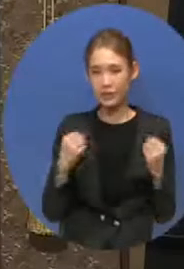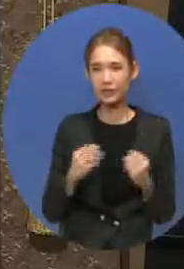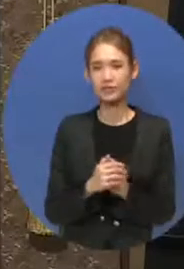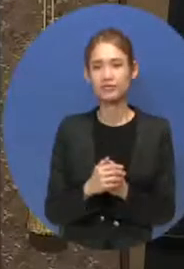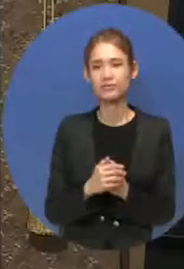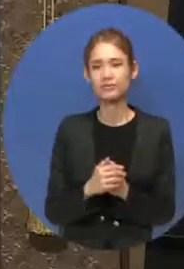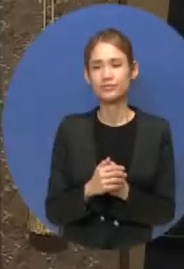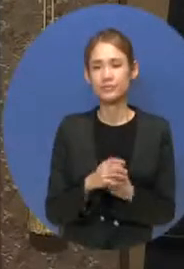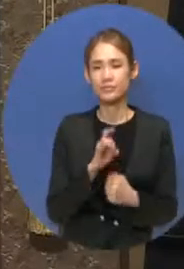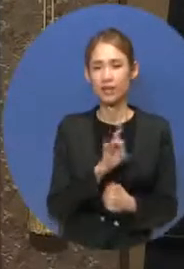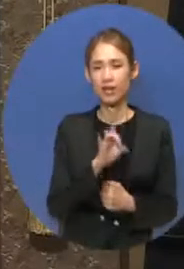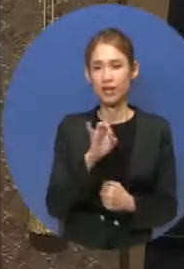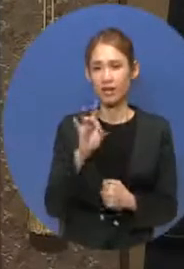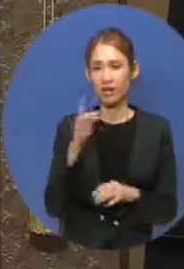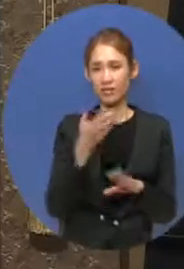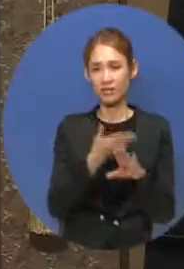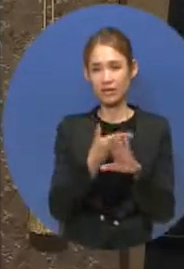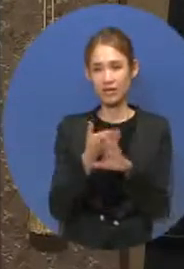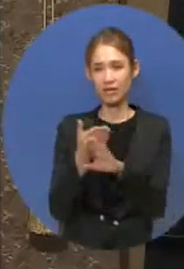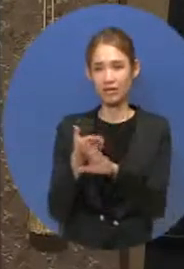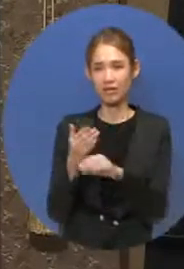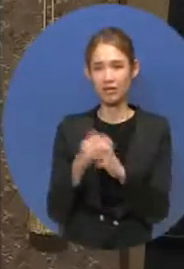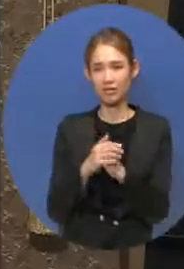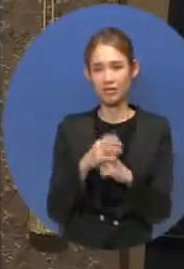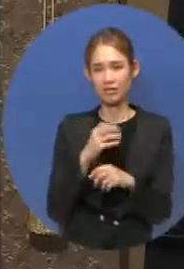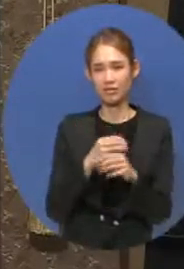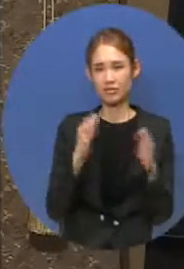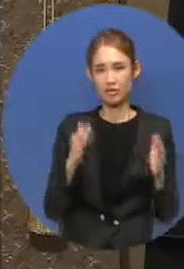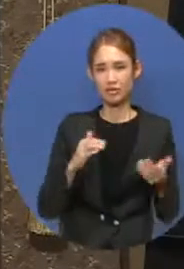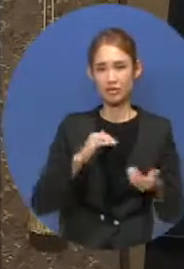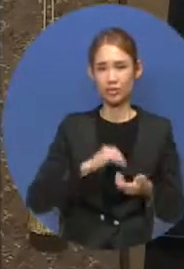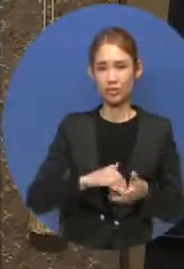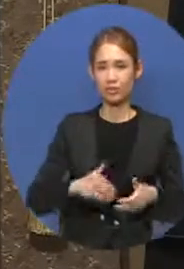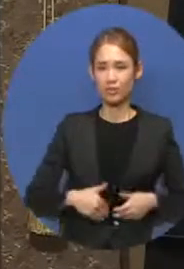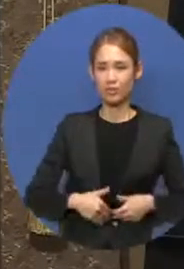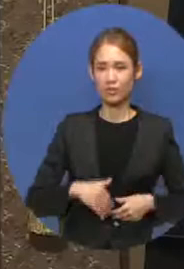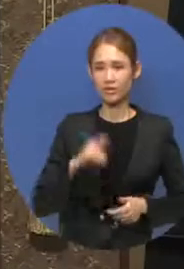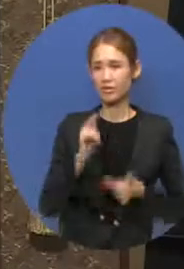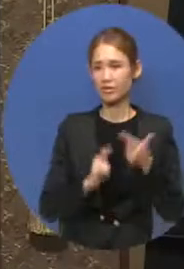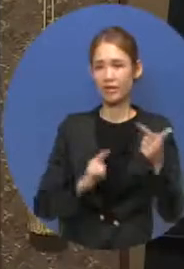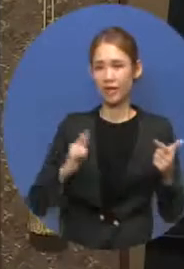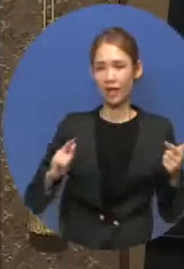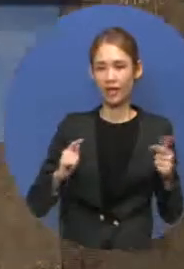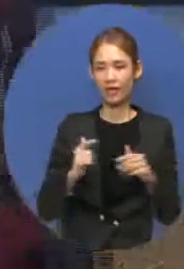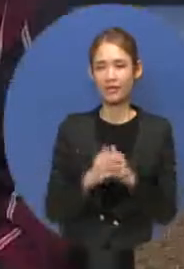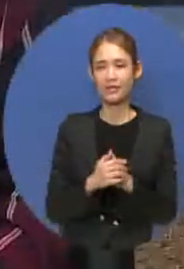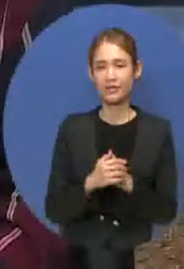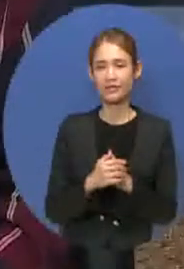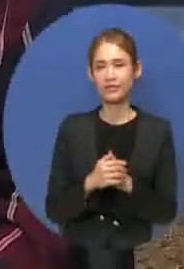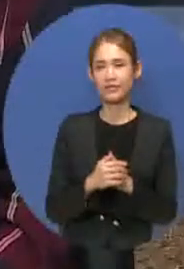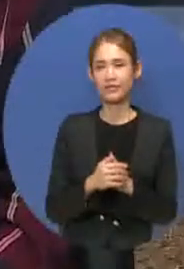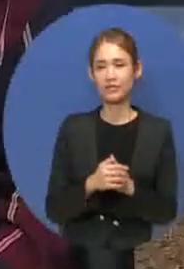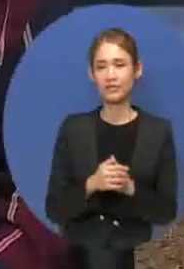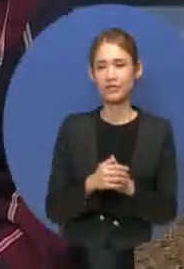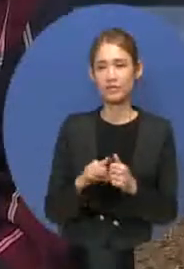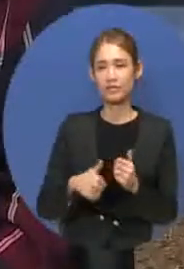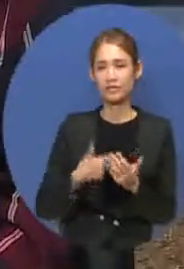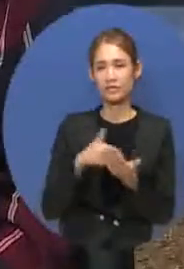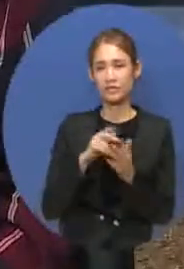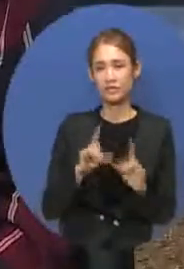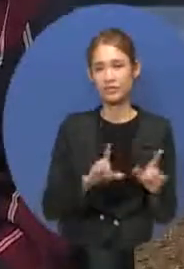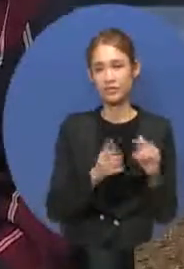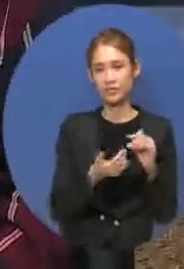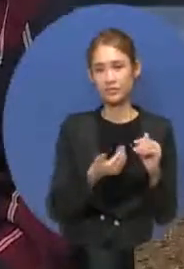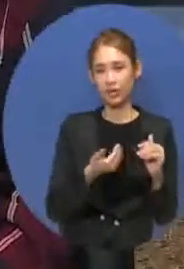네. 다 다를 것 같습니다. 얼마만큼 기간이 필요한지에 대해서는 굉장히 다양할 것 같습니다. 그러면은 그 자립생활을